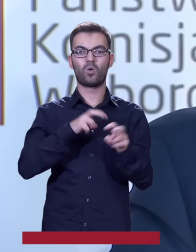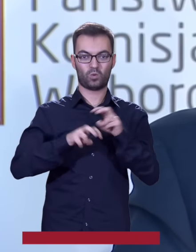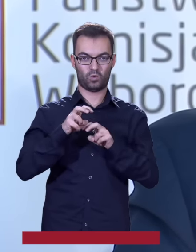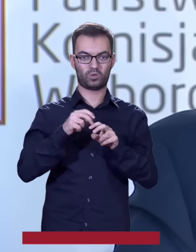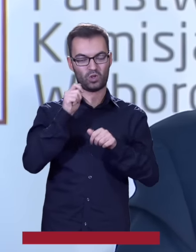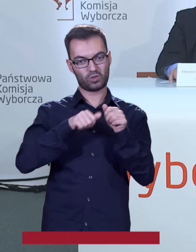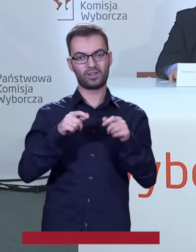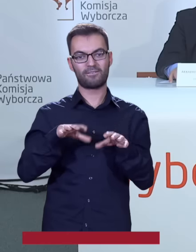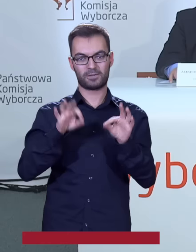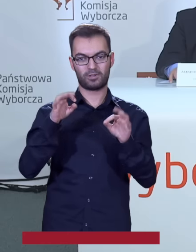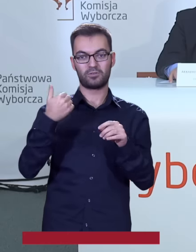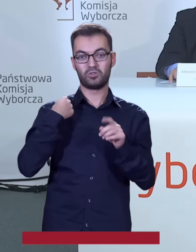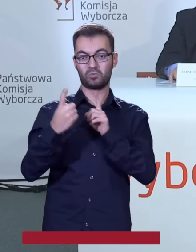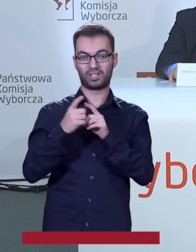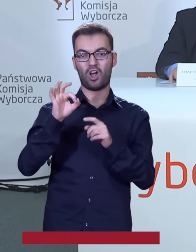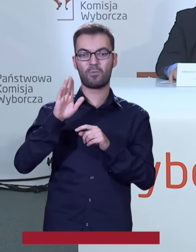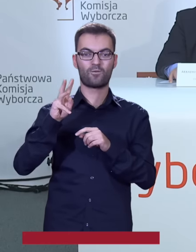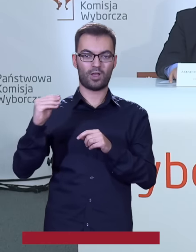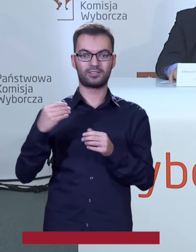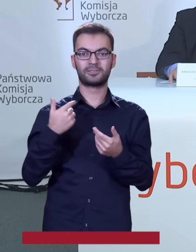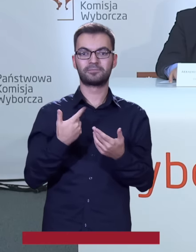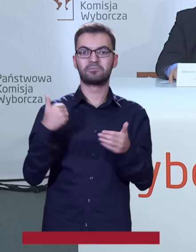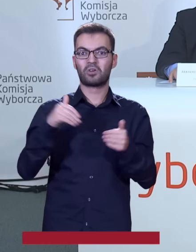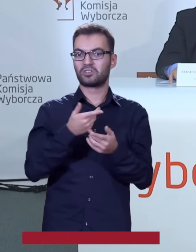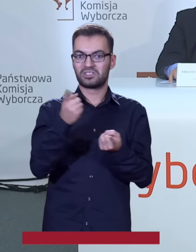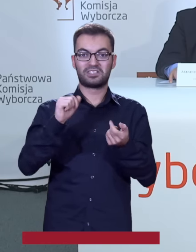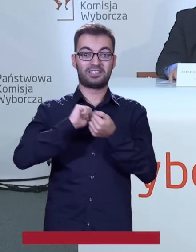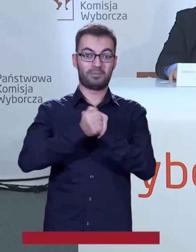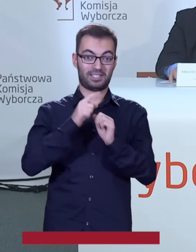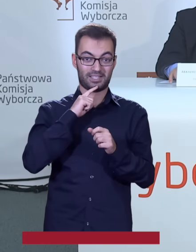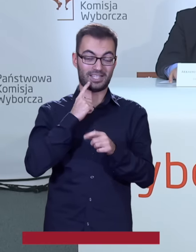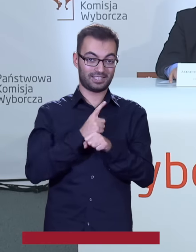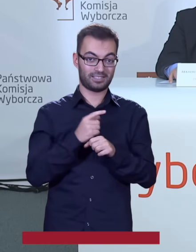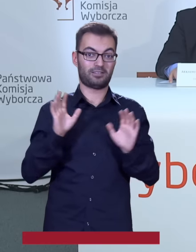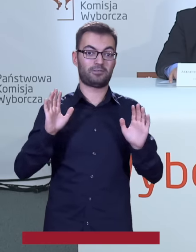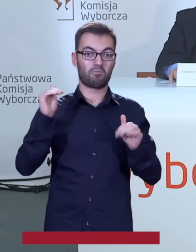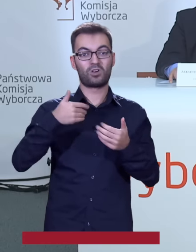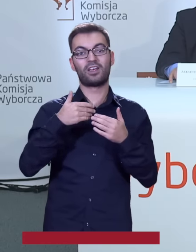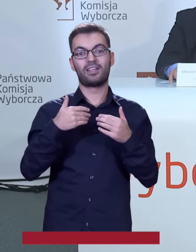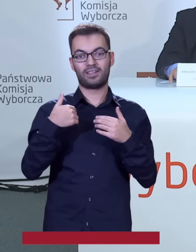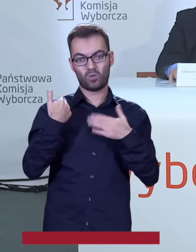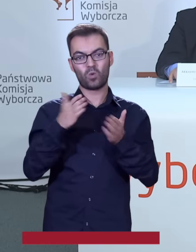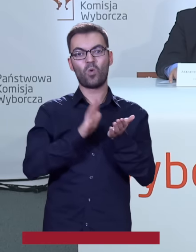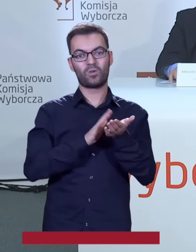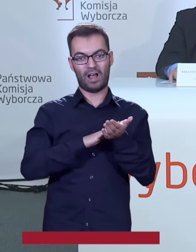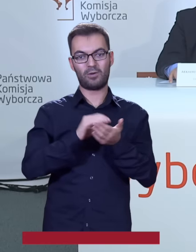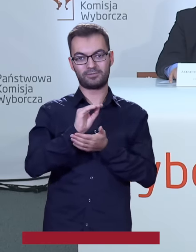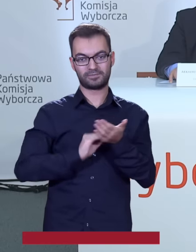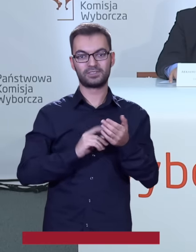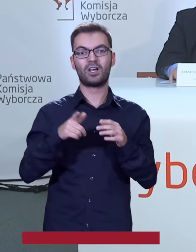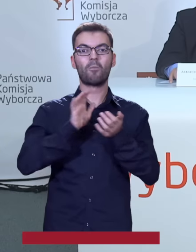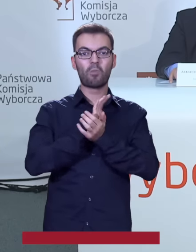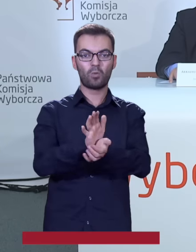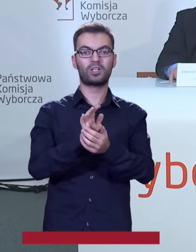sprawie z OBWE. Czy być może państwo zmienicie decyzję i jednak wydacie taką uchwałę dotyczącą